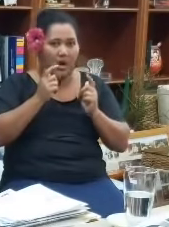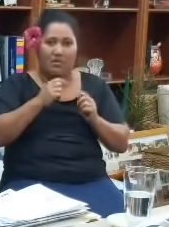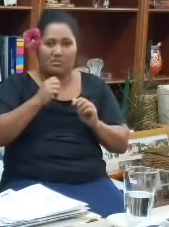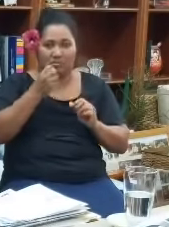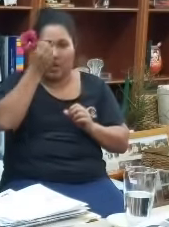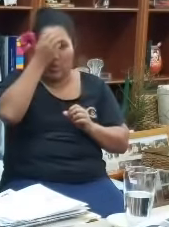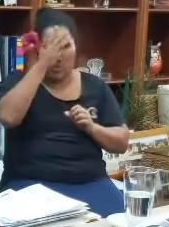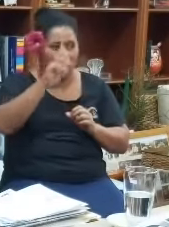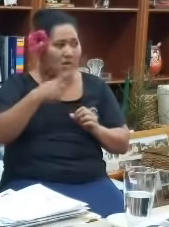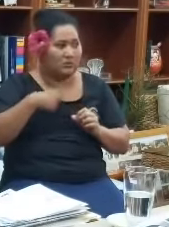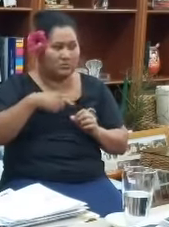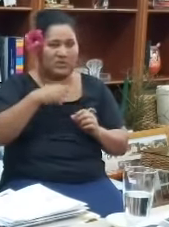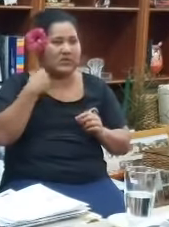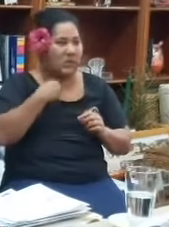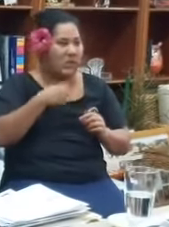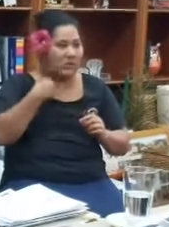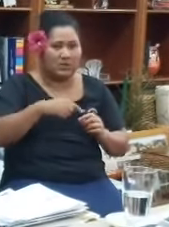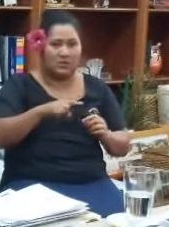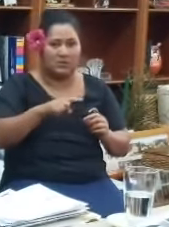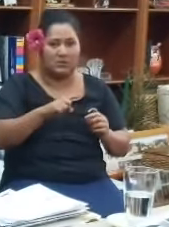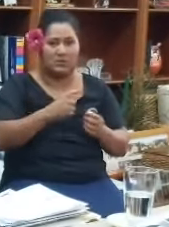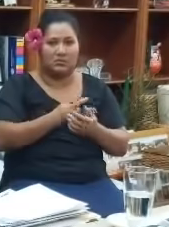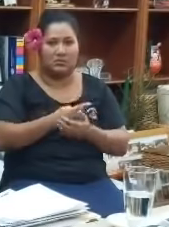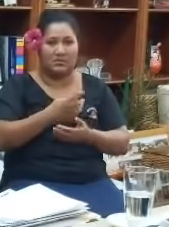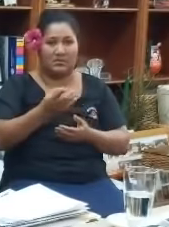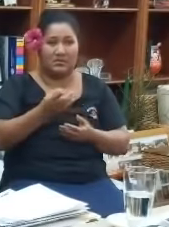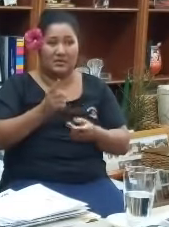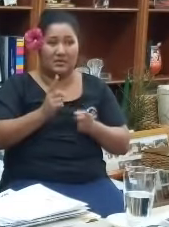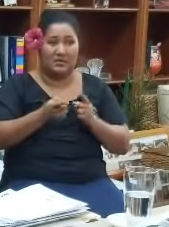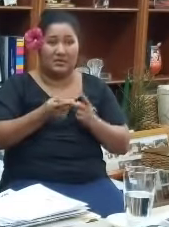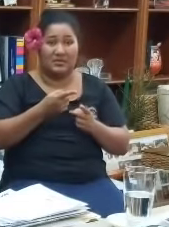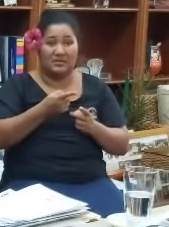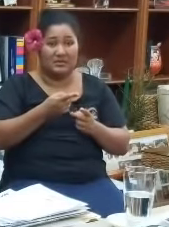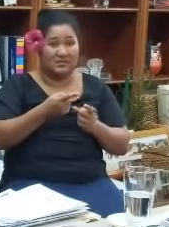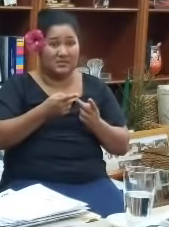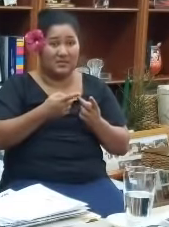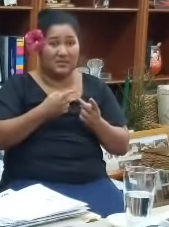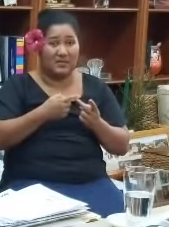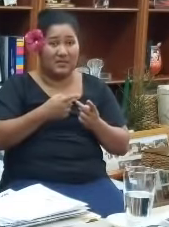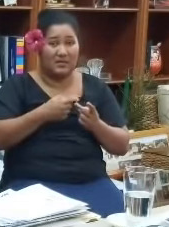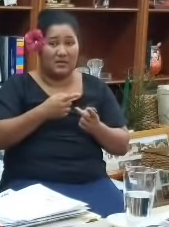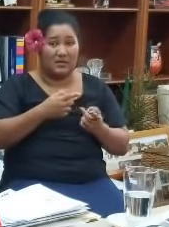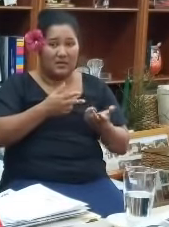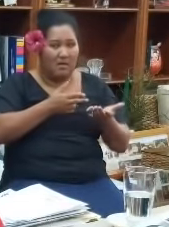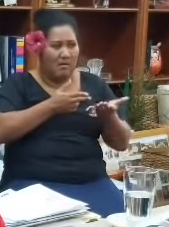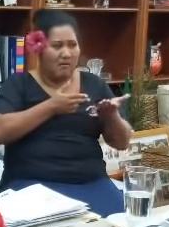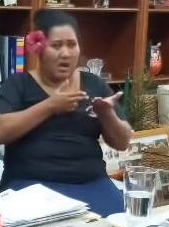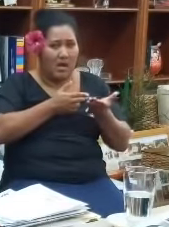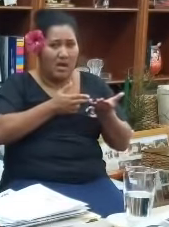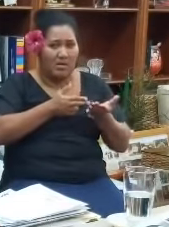le o nga e le se di le ngo fo fa nga le se kenge e no ngai sanga